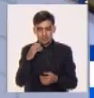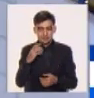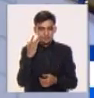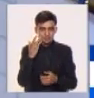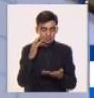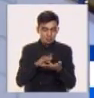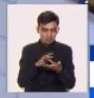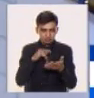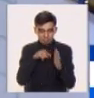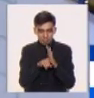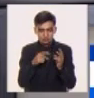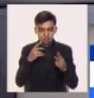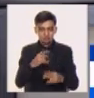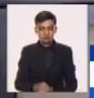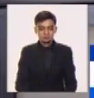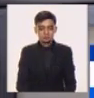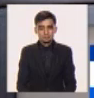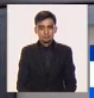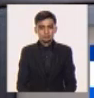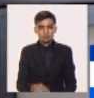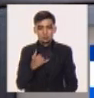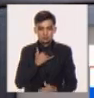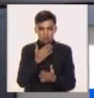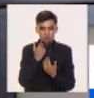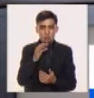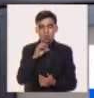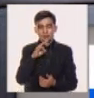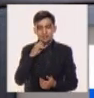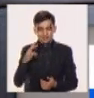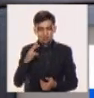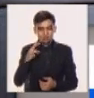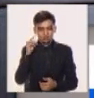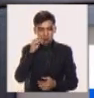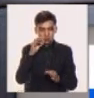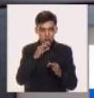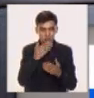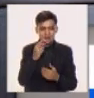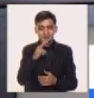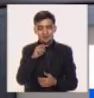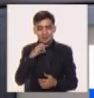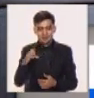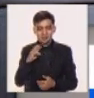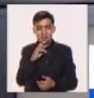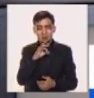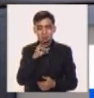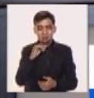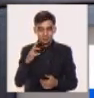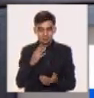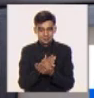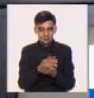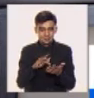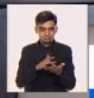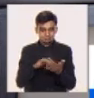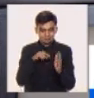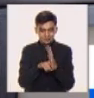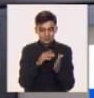планшетом, сетует Дана. У нас нет онлайн-уроков, у нас платформа Classroom, да, то есть вот так она